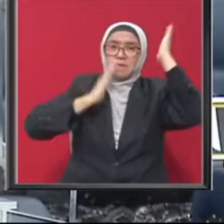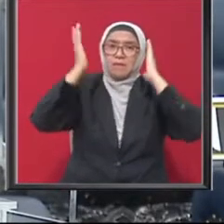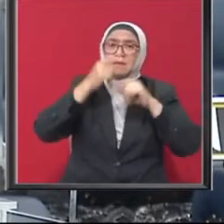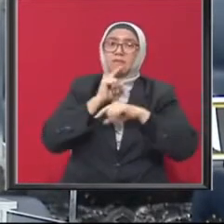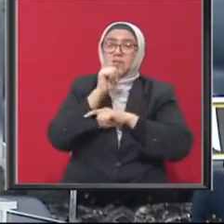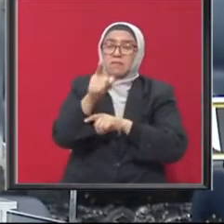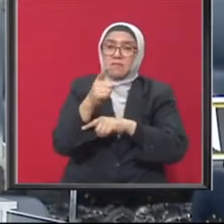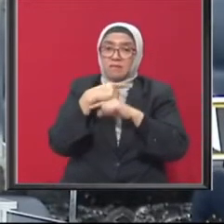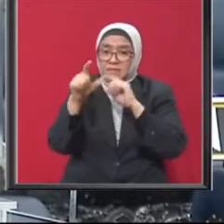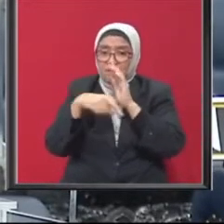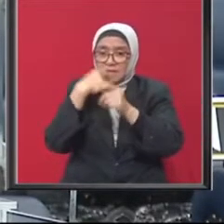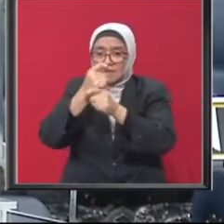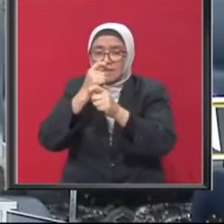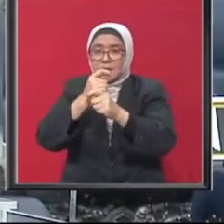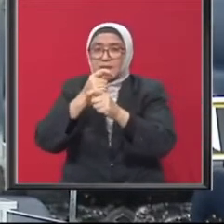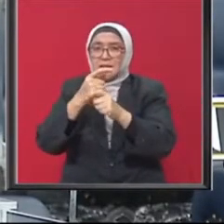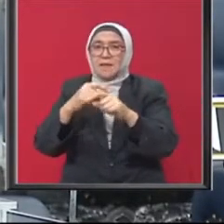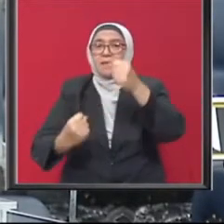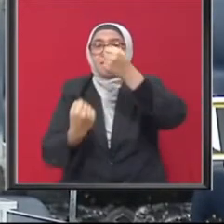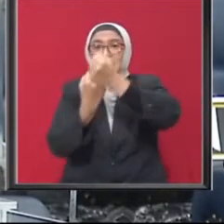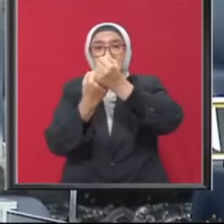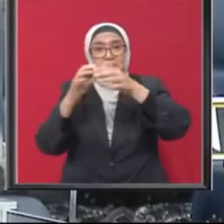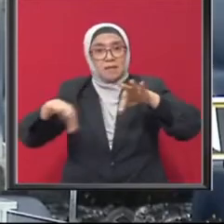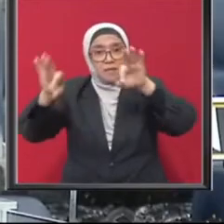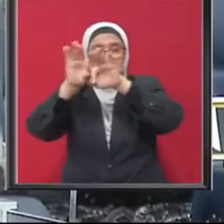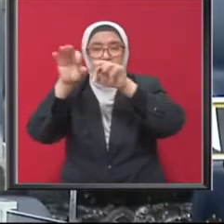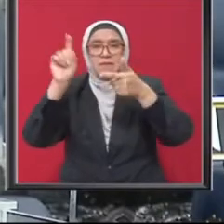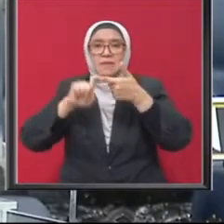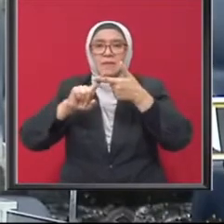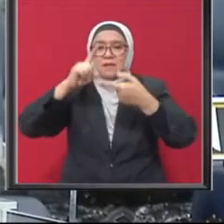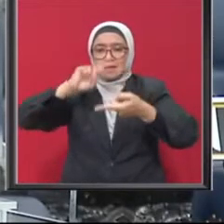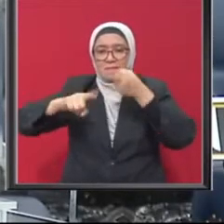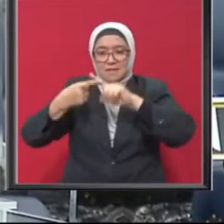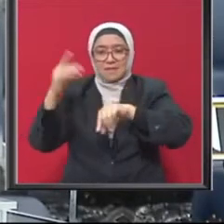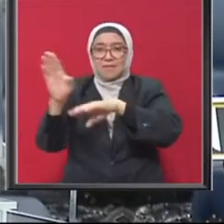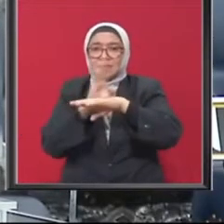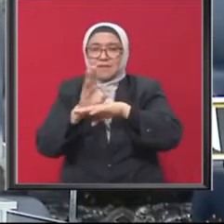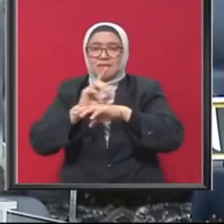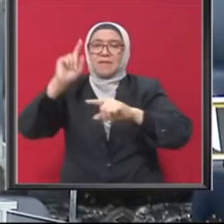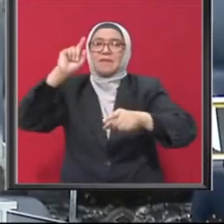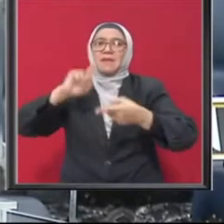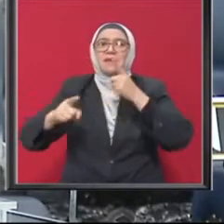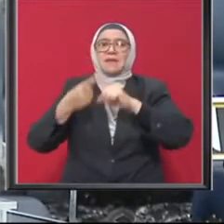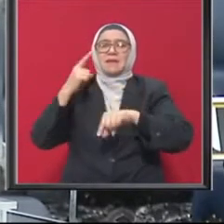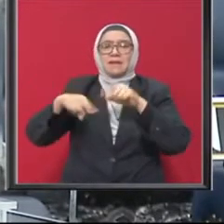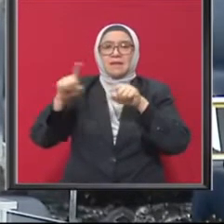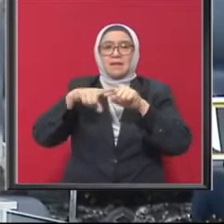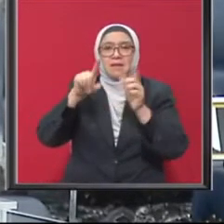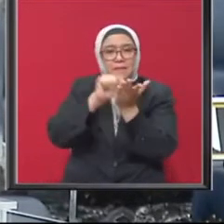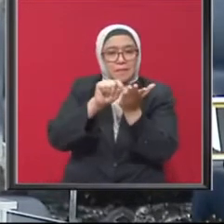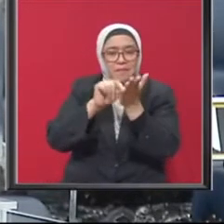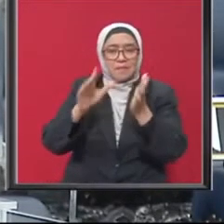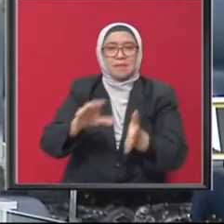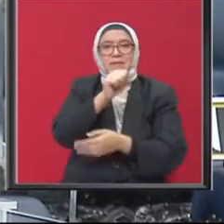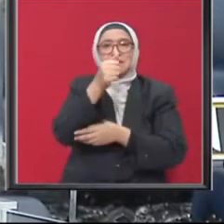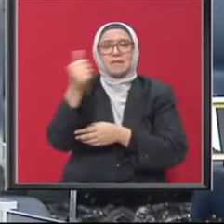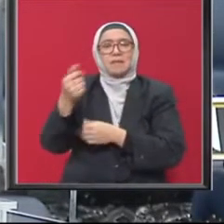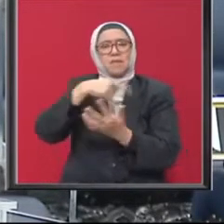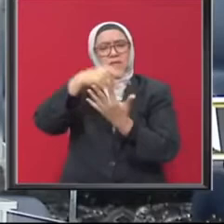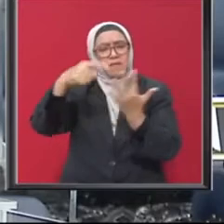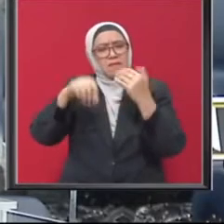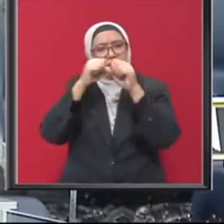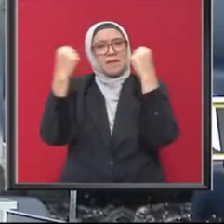peunajoh utama Rakan komersial rakyat penyiaran dan sebagainya antara syari'at yang pernah menjadi penari utama adalah